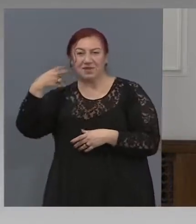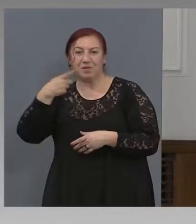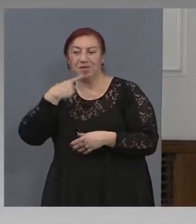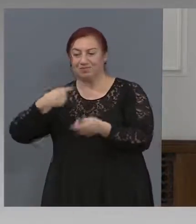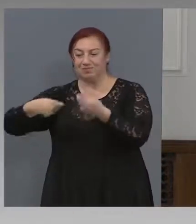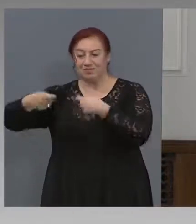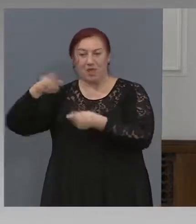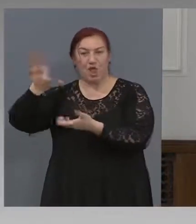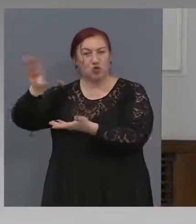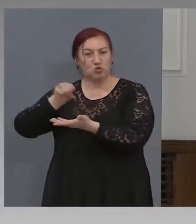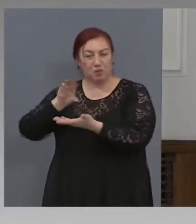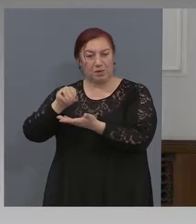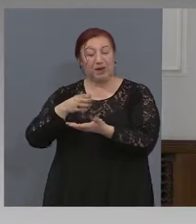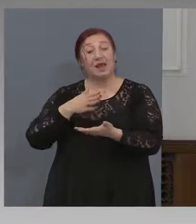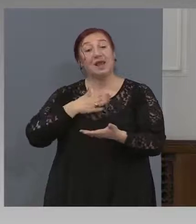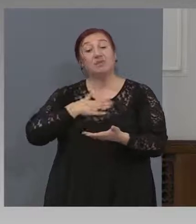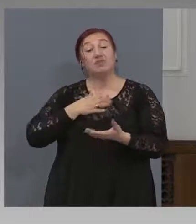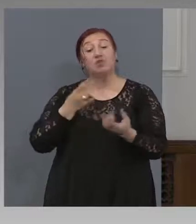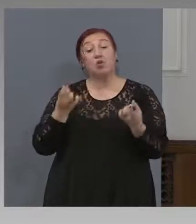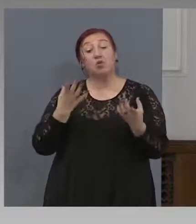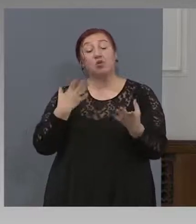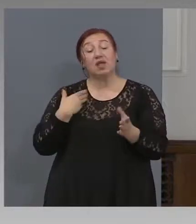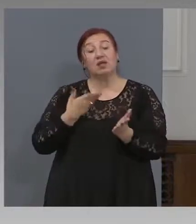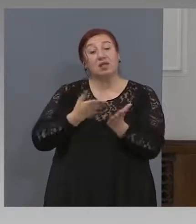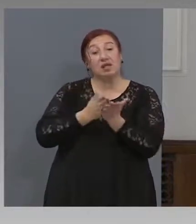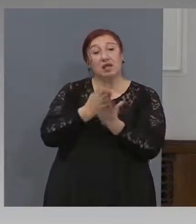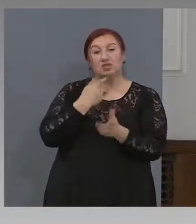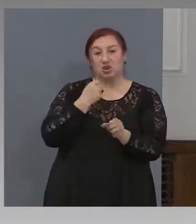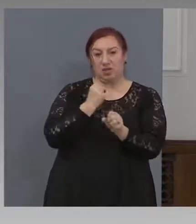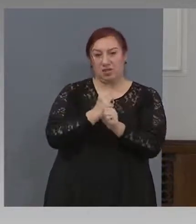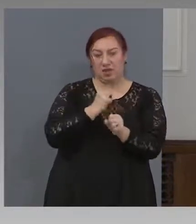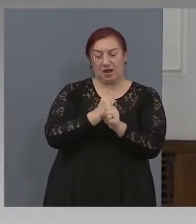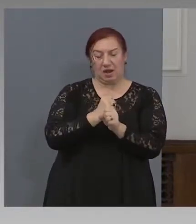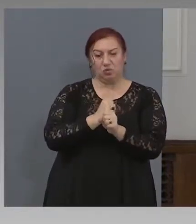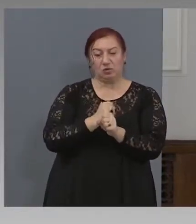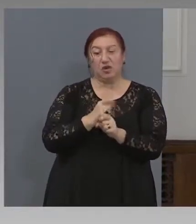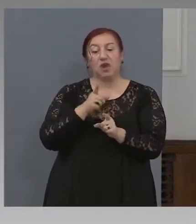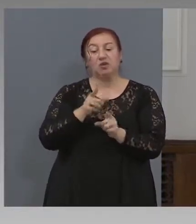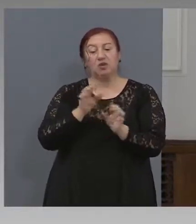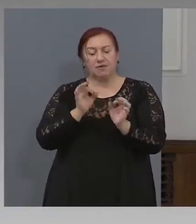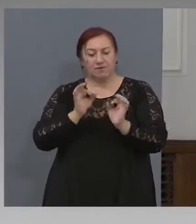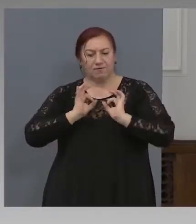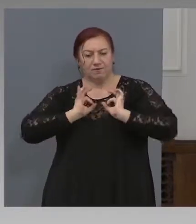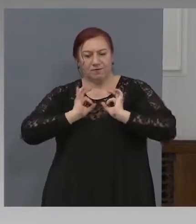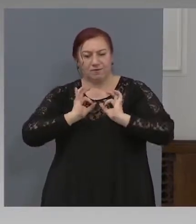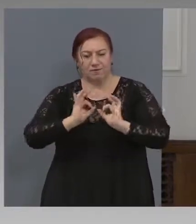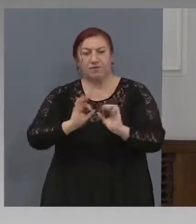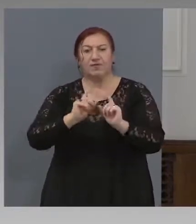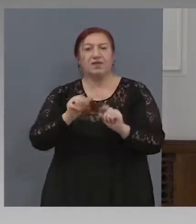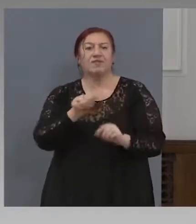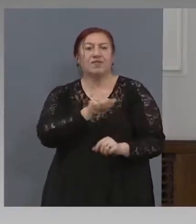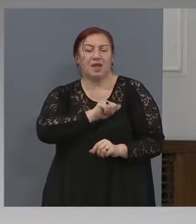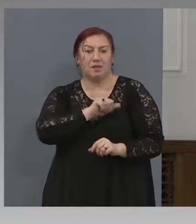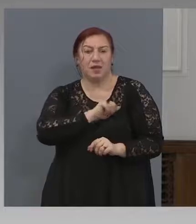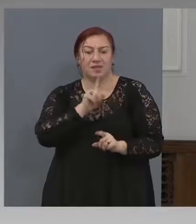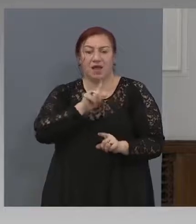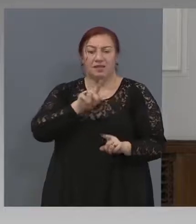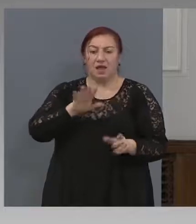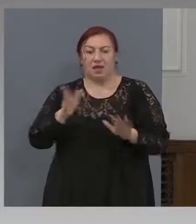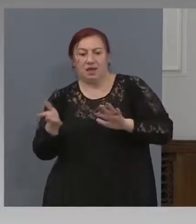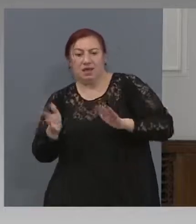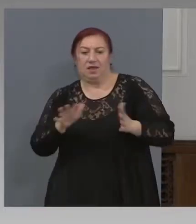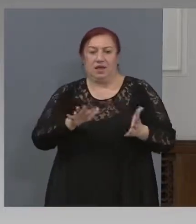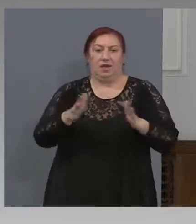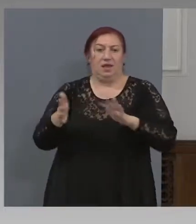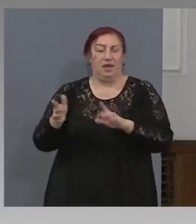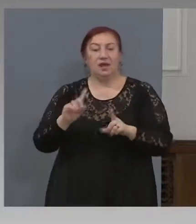работа. Той не бива да бъде твърде много разклащан, тъй като това ще доведе до последици, които